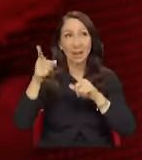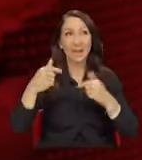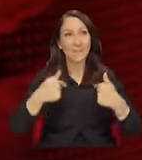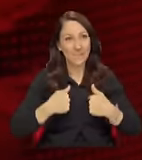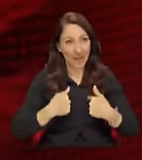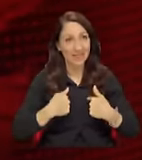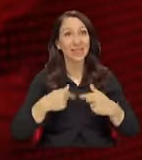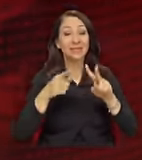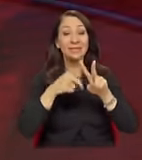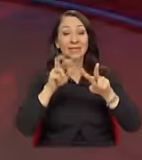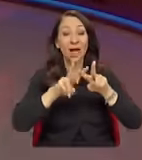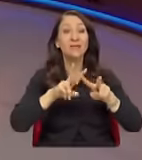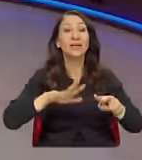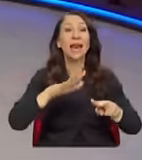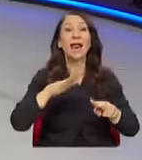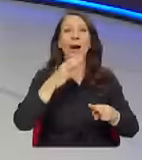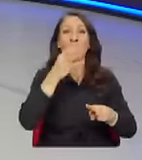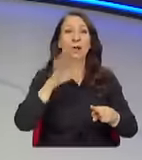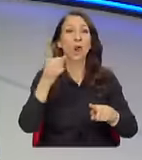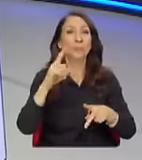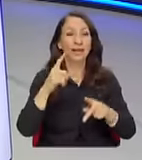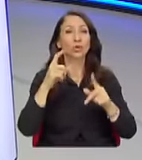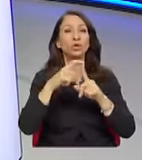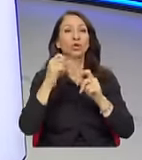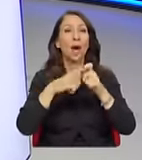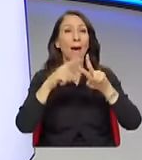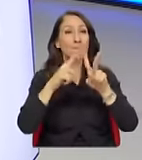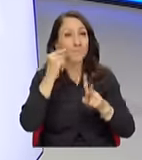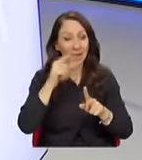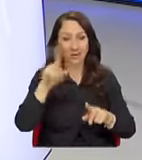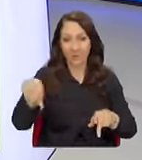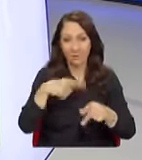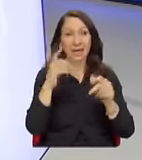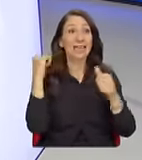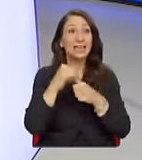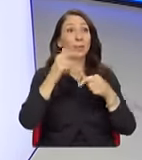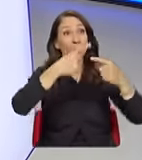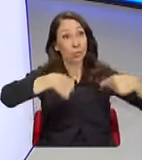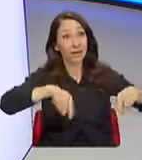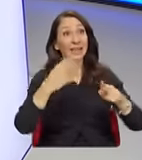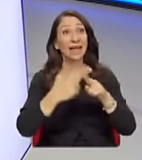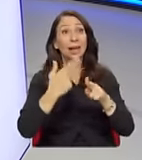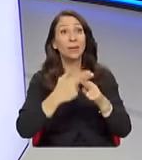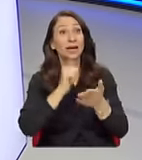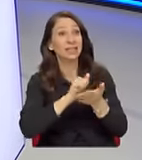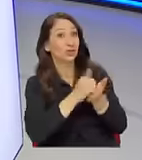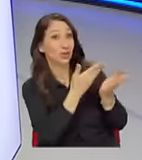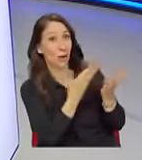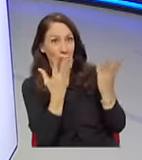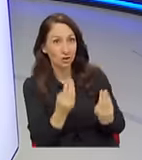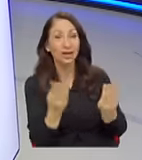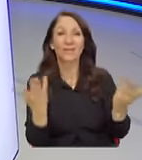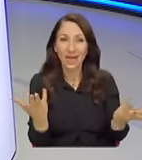ben, NAV Haber Genel Yayın Yönetmeni Doğan Şentürk moderatörlüğünde yine burada deneyimli gazeteciler de olacak